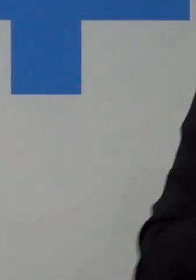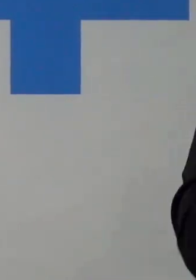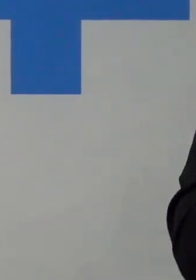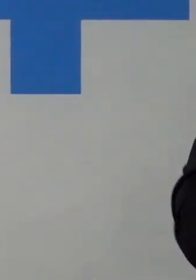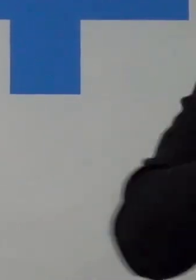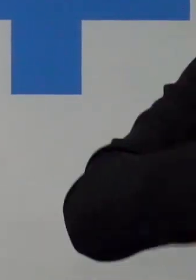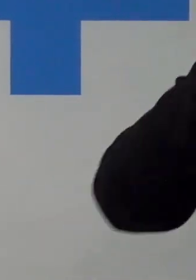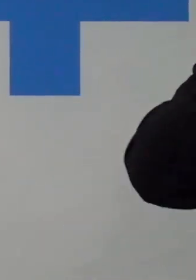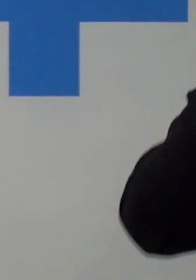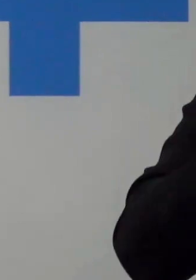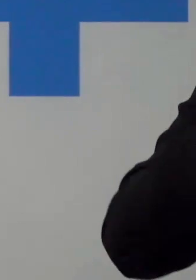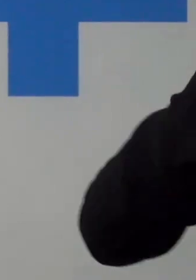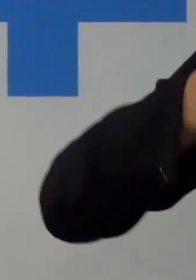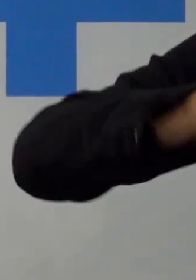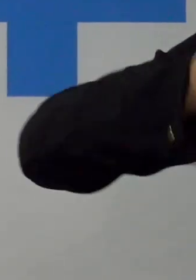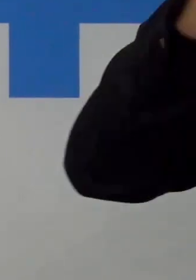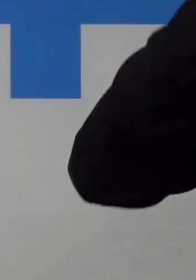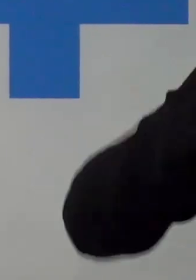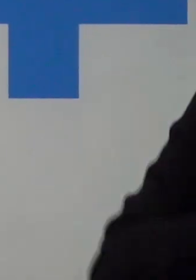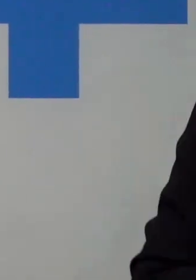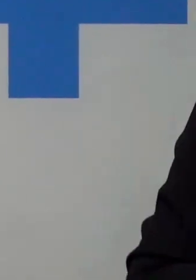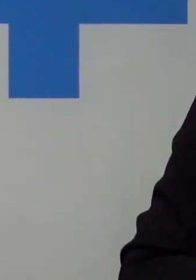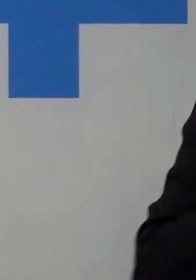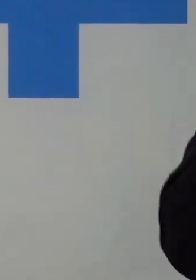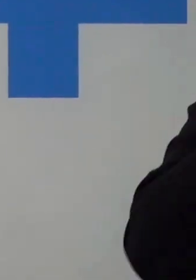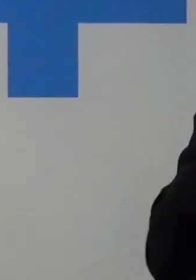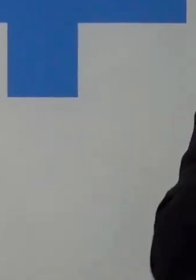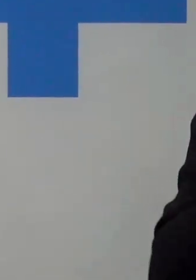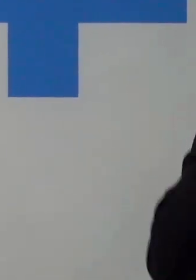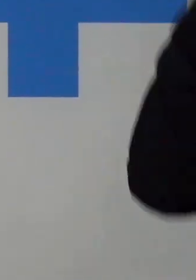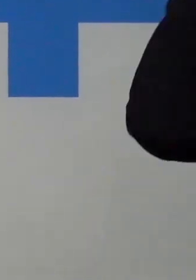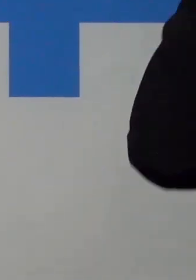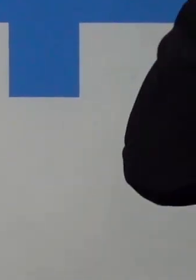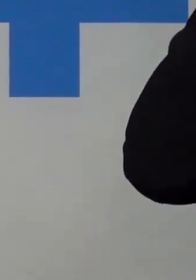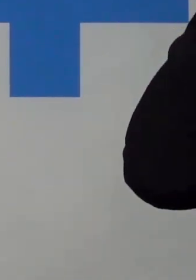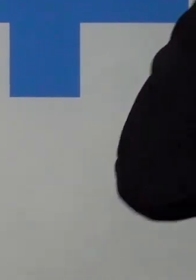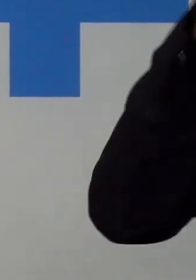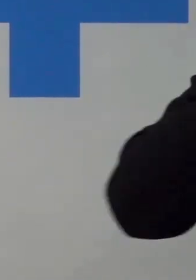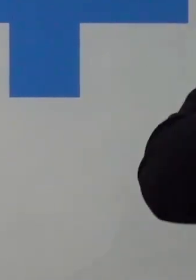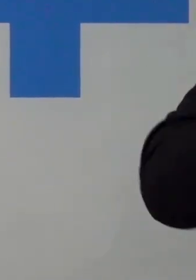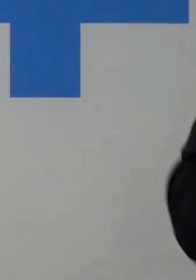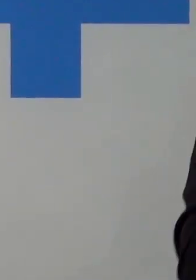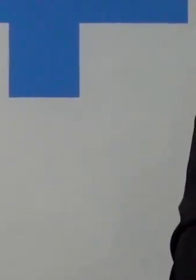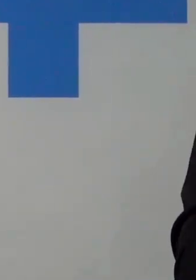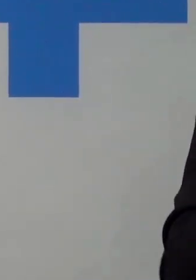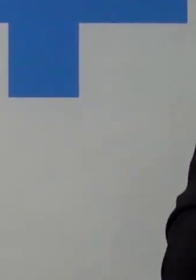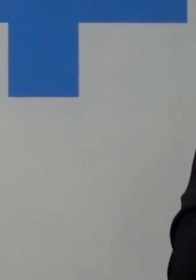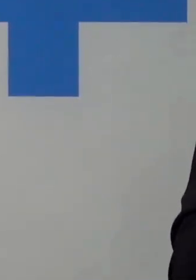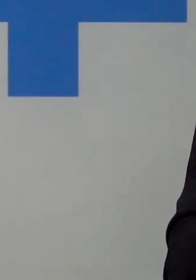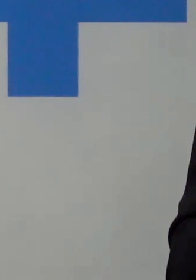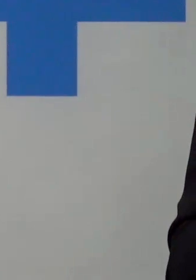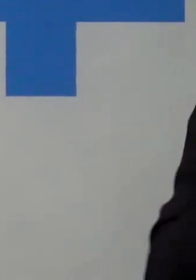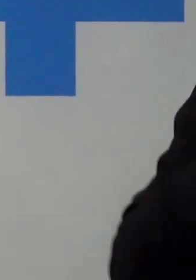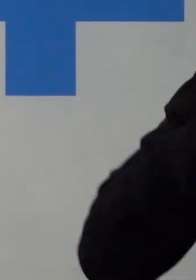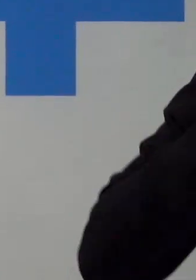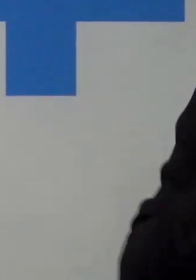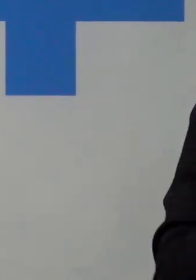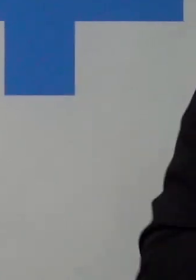2021년 12월 17일 더불어민주당 대한민국 대전환 선대위 스마트